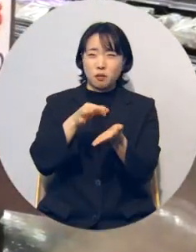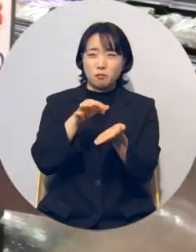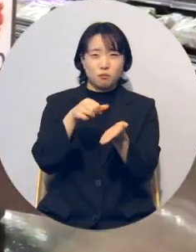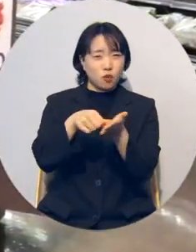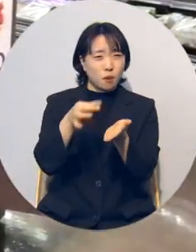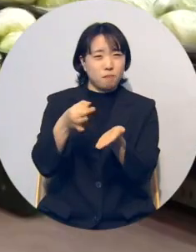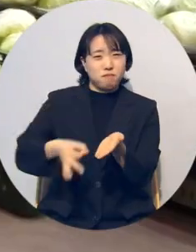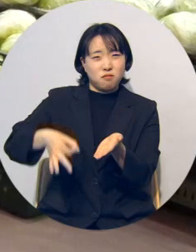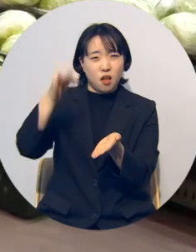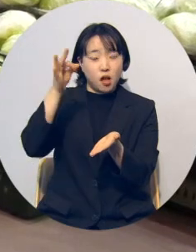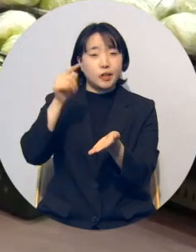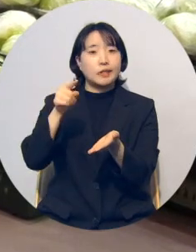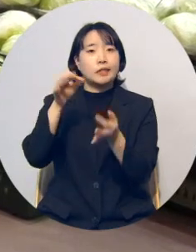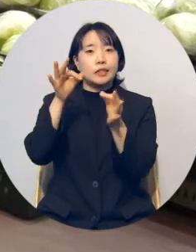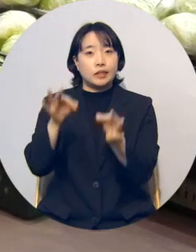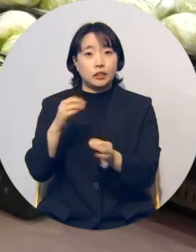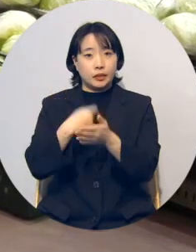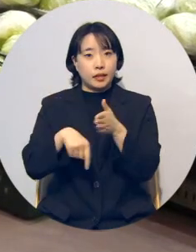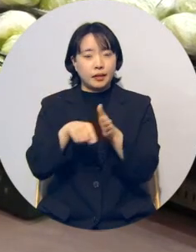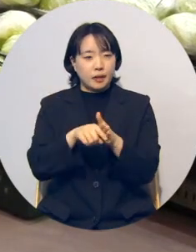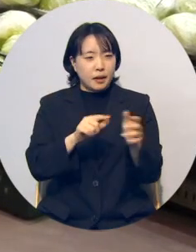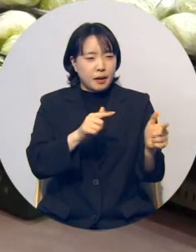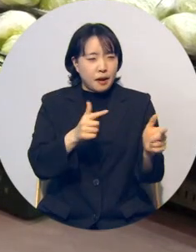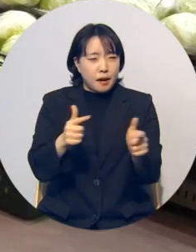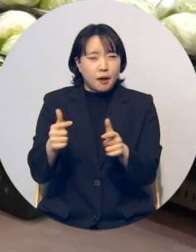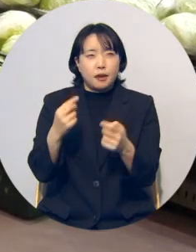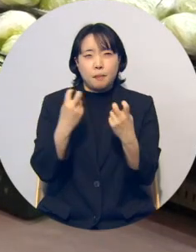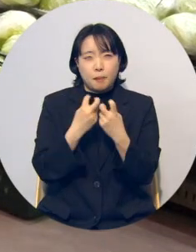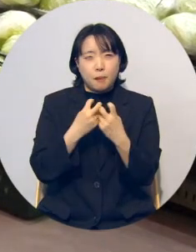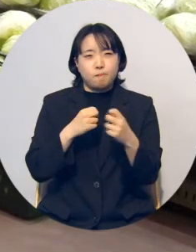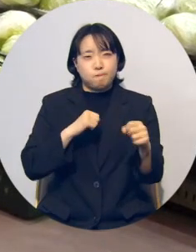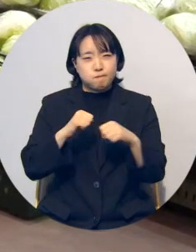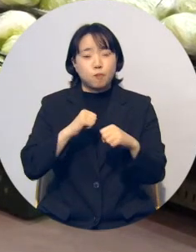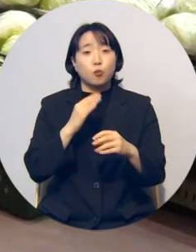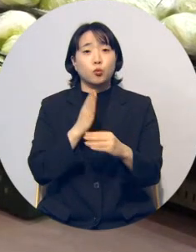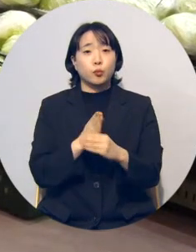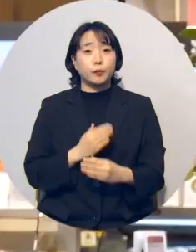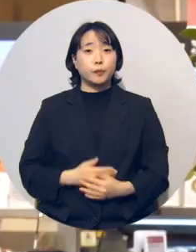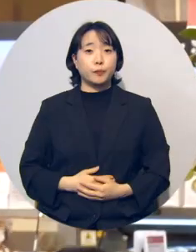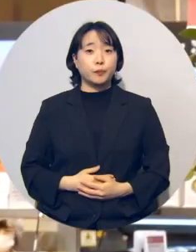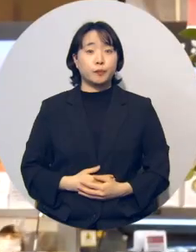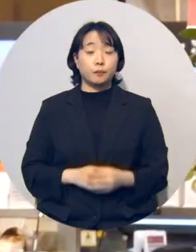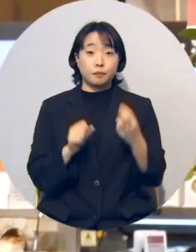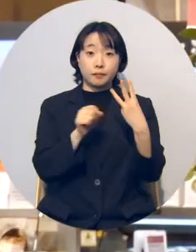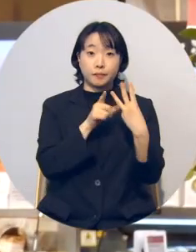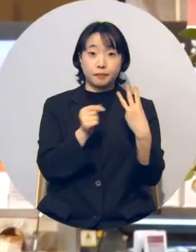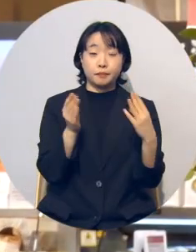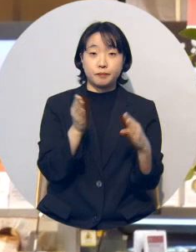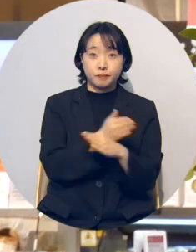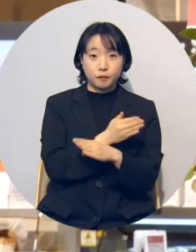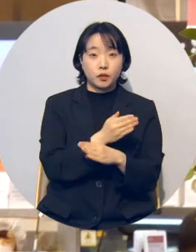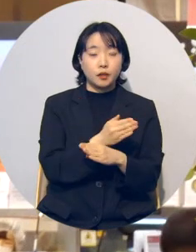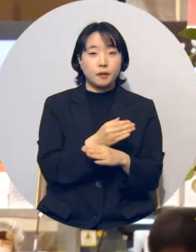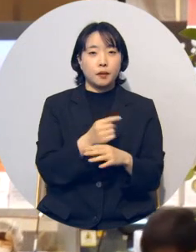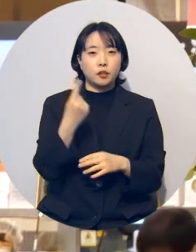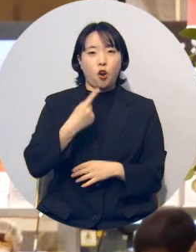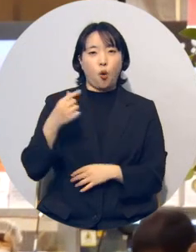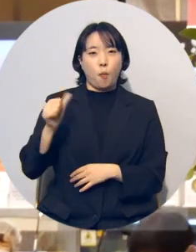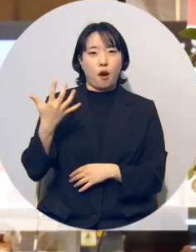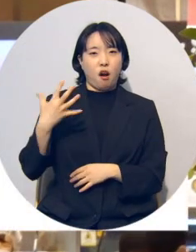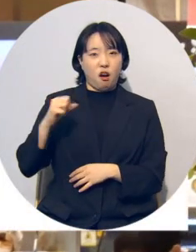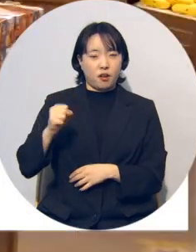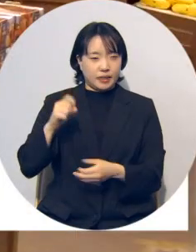물가를 안정시키기 위해 전방위적 대책을 추진하고 있습니다. 지난달부터 시행된 1,500억 원